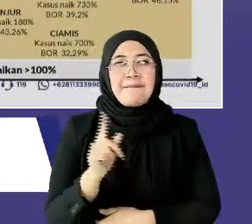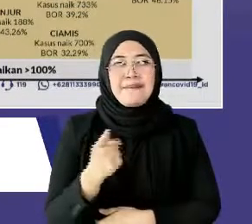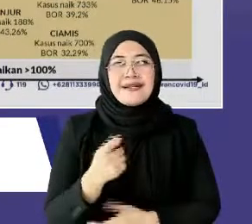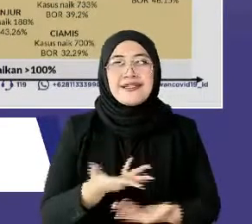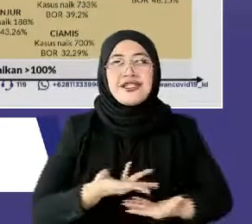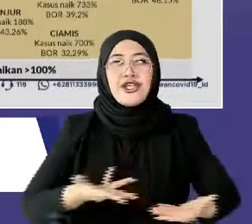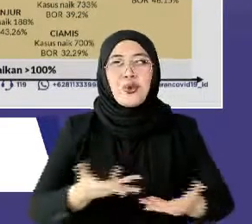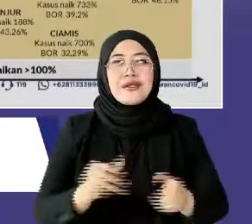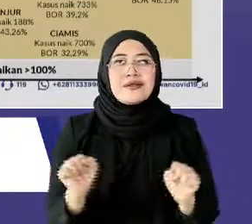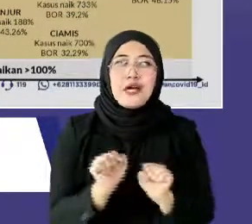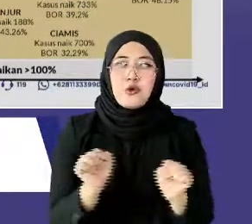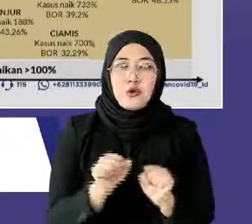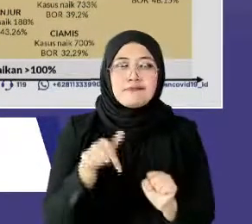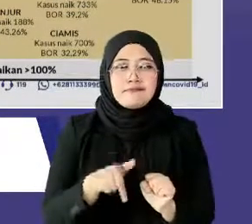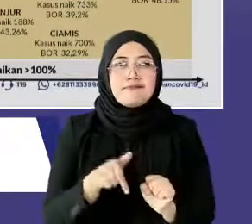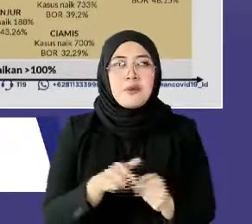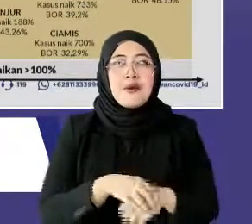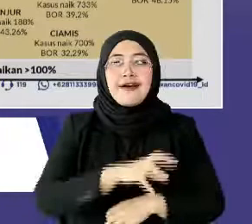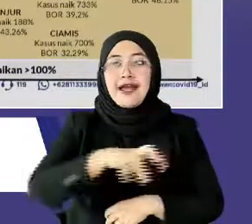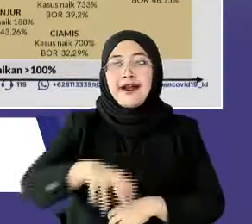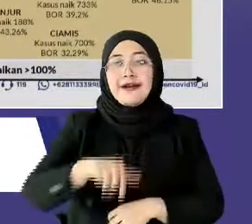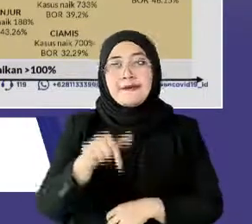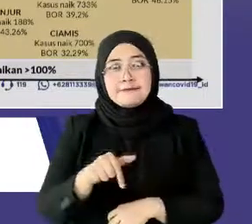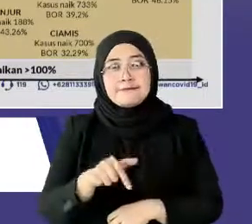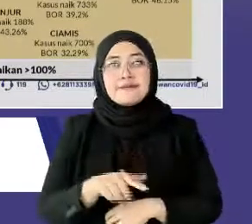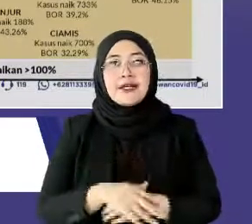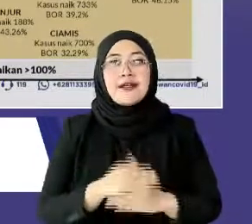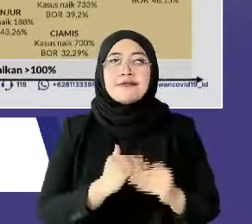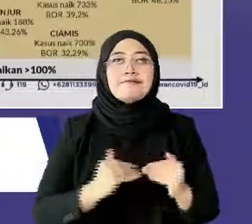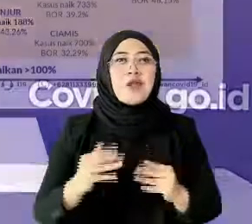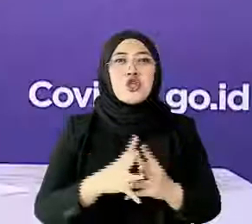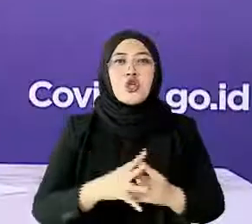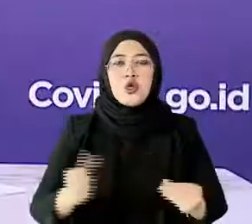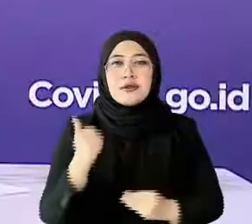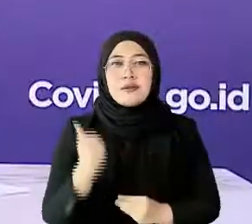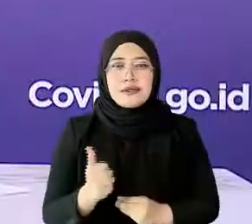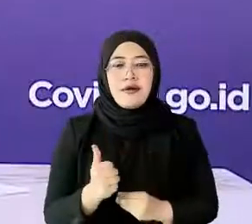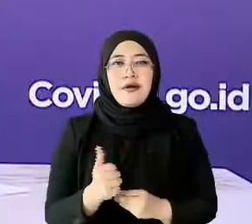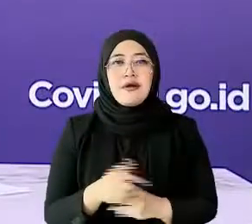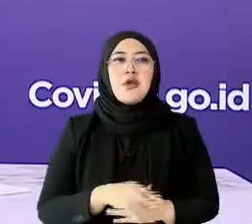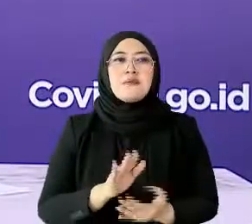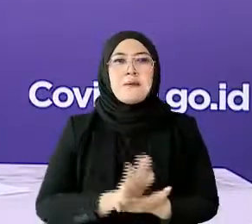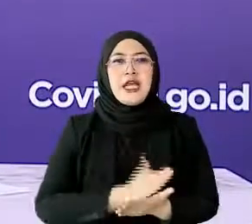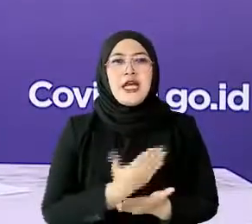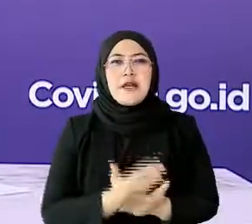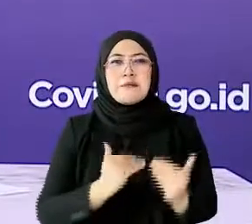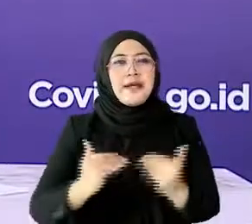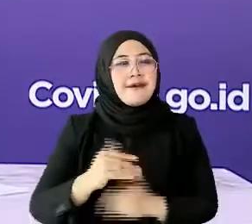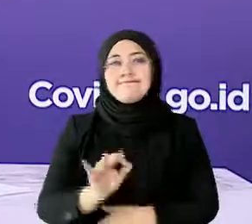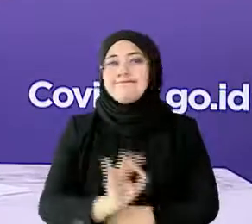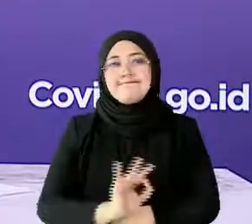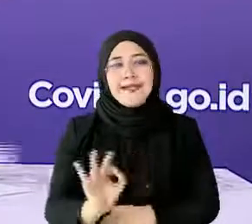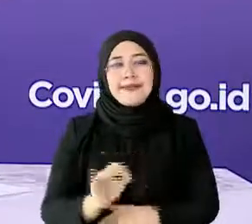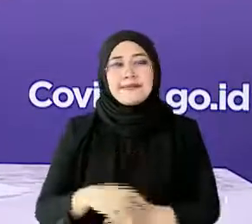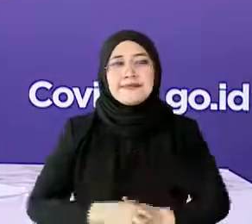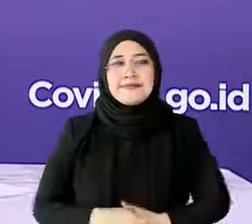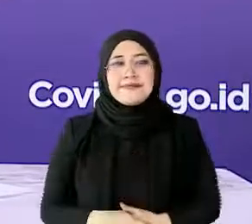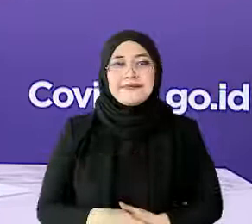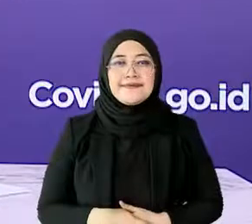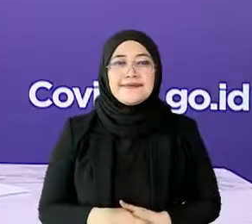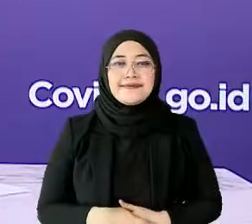kondisi kritis pada beberapa daerah ini dapat segera terlewati tanpa memakan korban jiwa